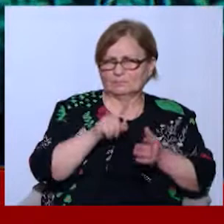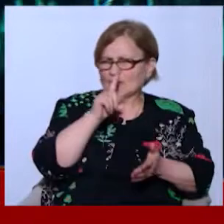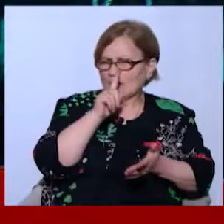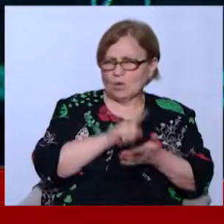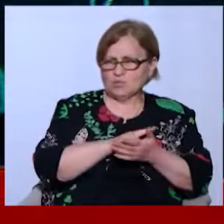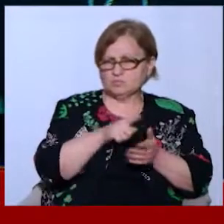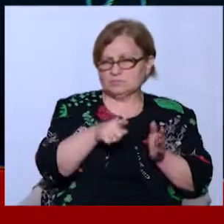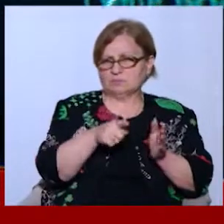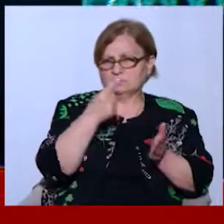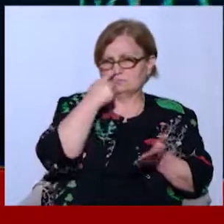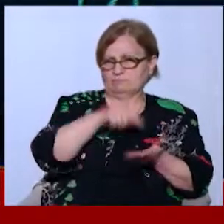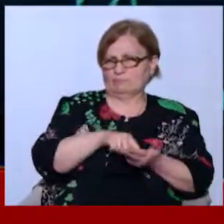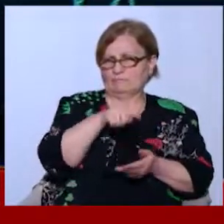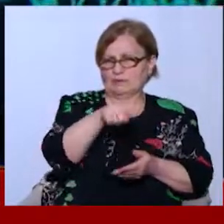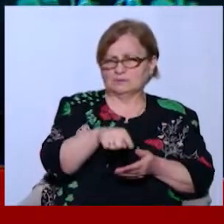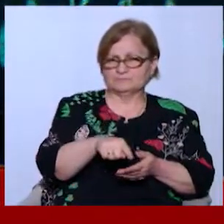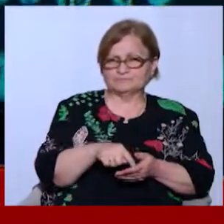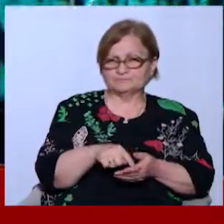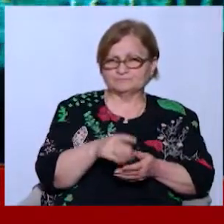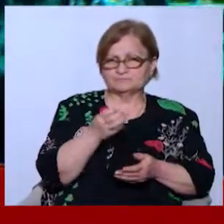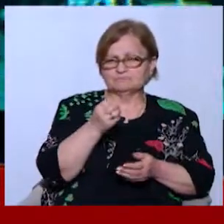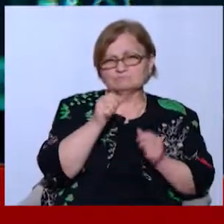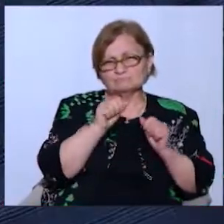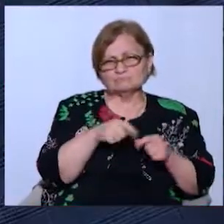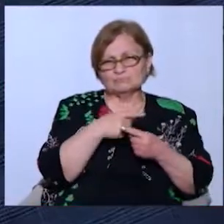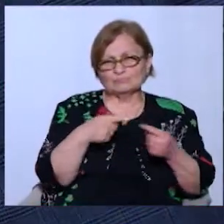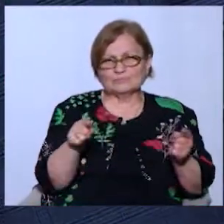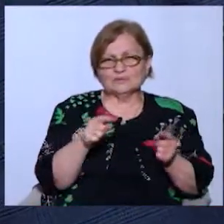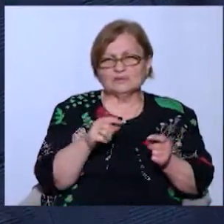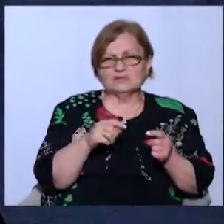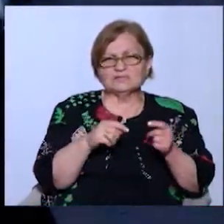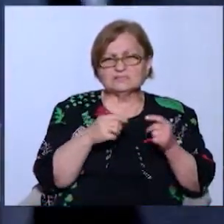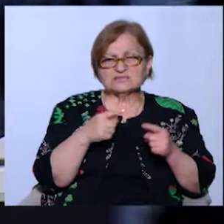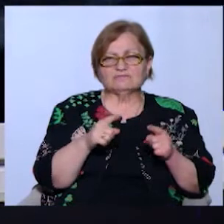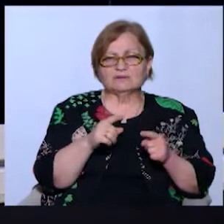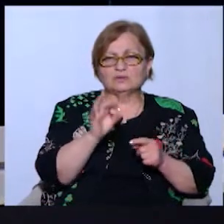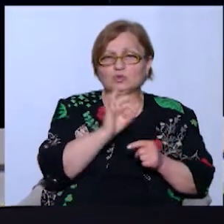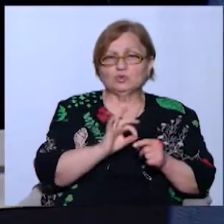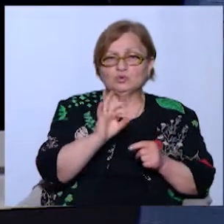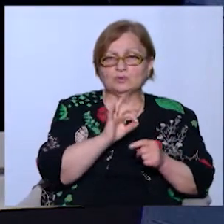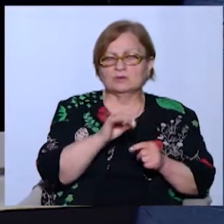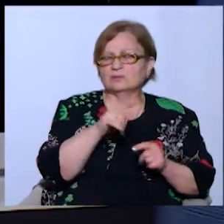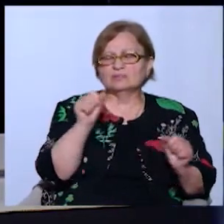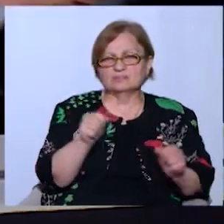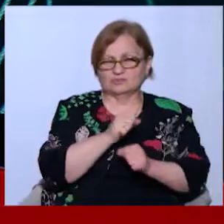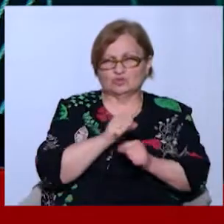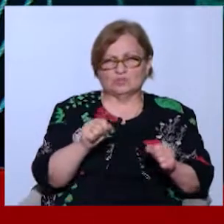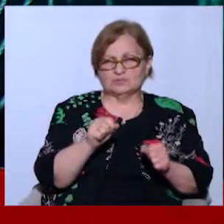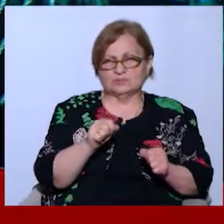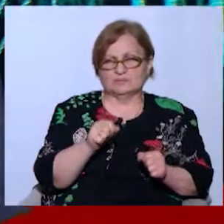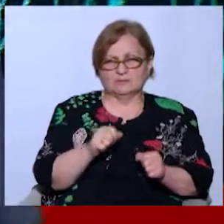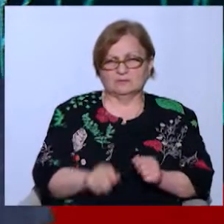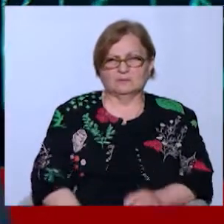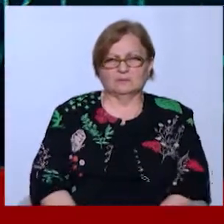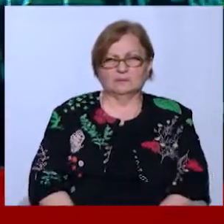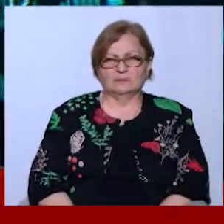მოვა ეს ხდომილობა. კიდე არის, შეიძლება რაღაცა ხდომილობას ჰქონდეს ალბათობა 0, ის ნიშნავს, რომ შეუძლებელი შემთხვევა და